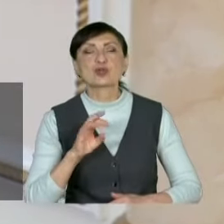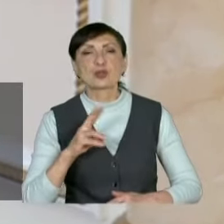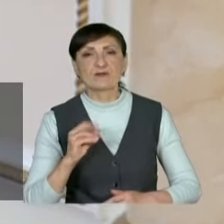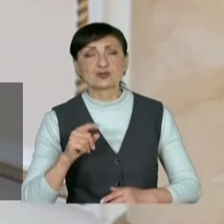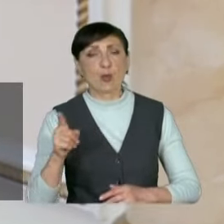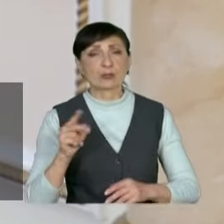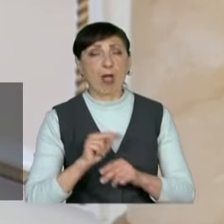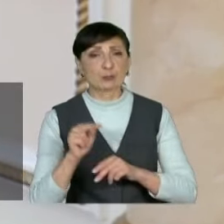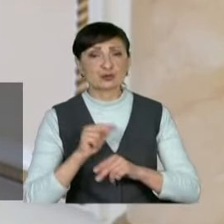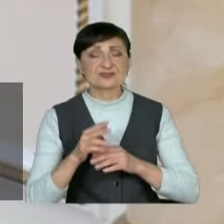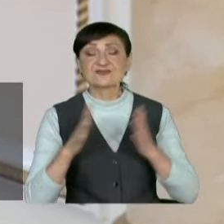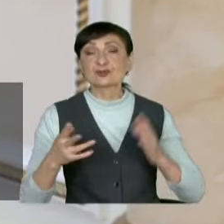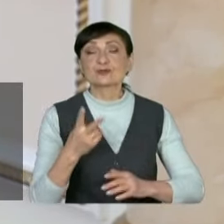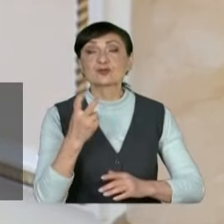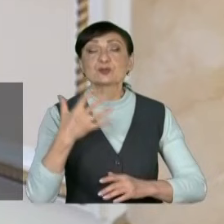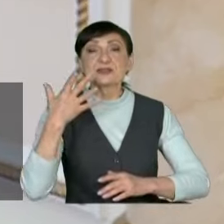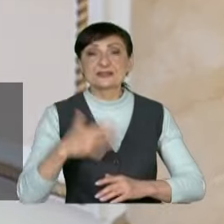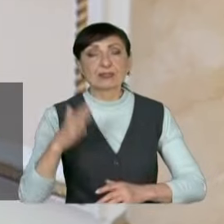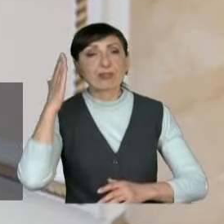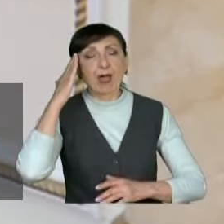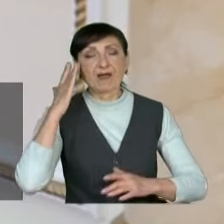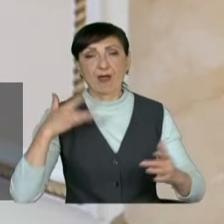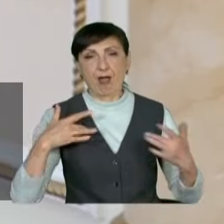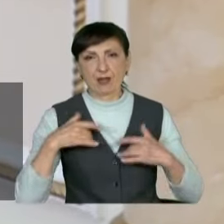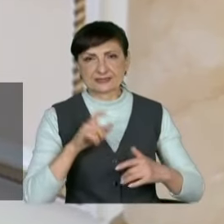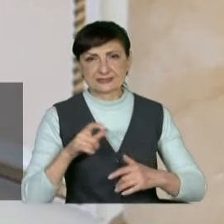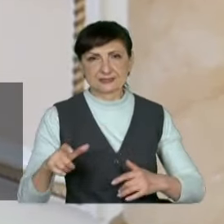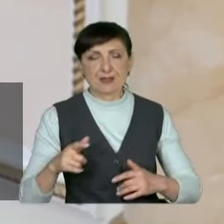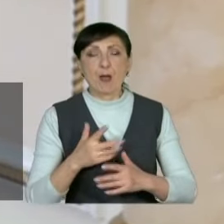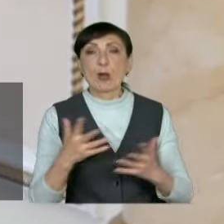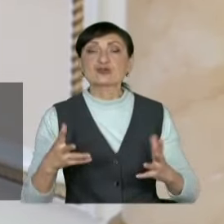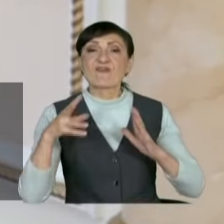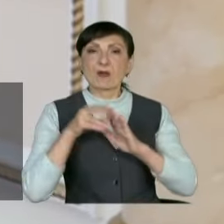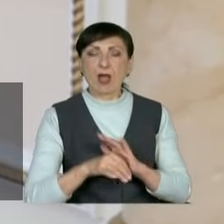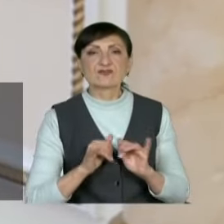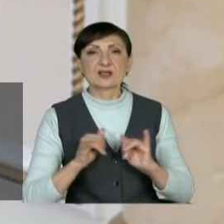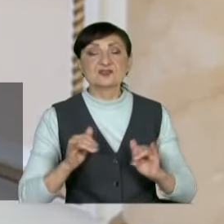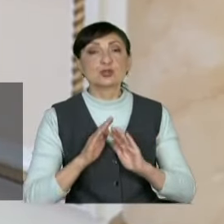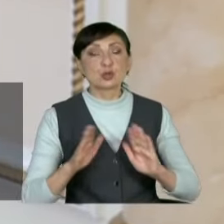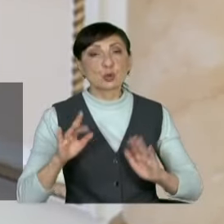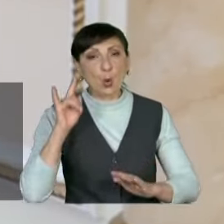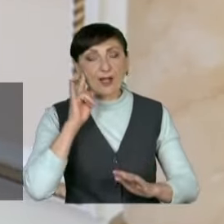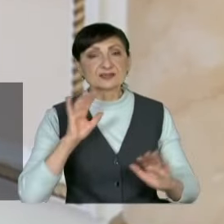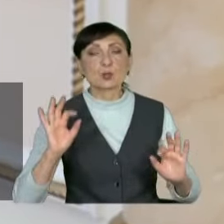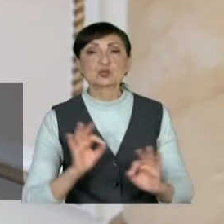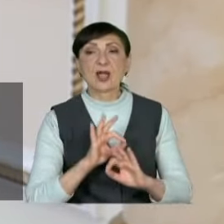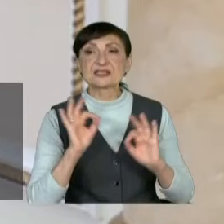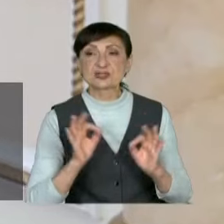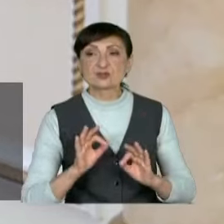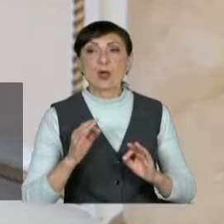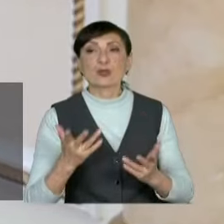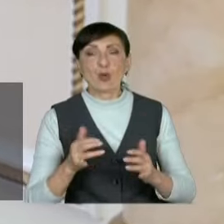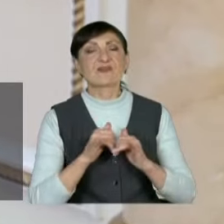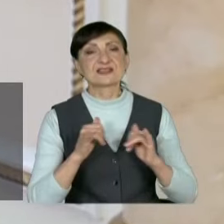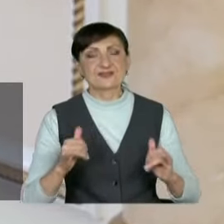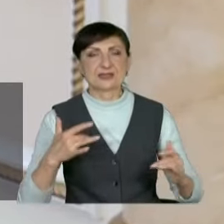Лаки Константинович обучил свыше 250 талантливых артистов. Это большой вклад в развитие не только казахского музыкального искусства, но и в